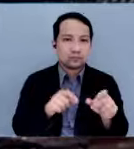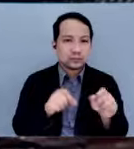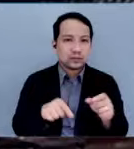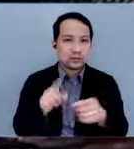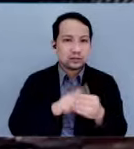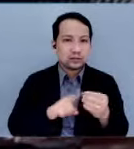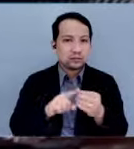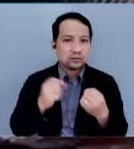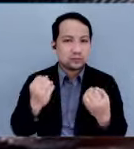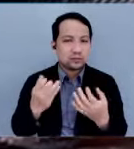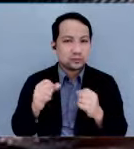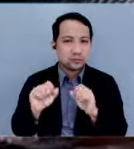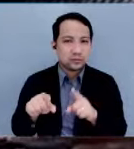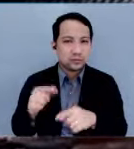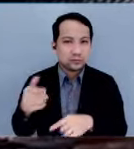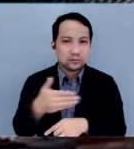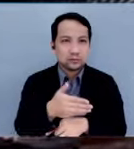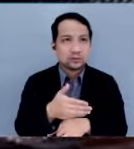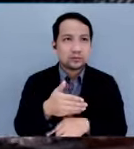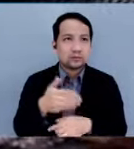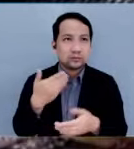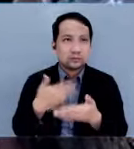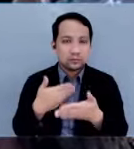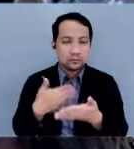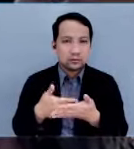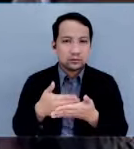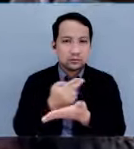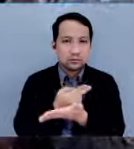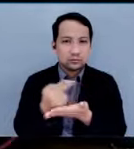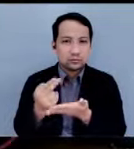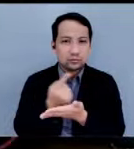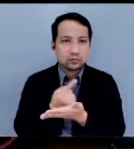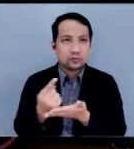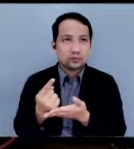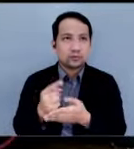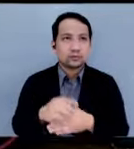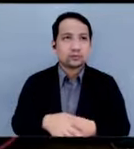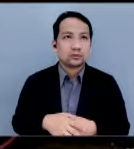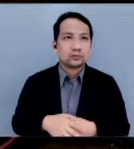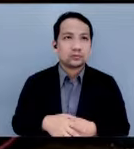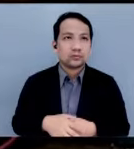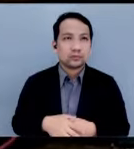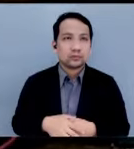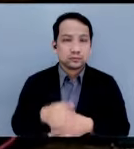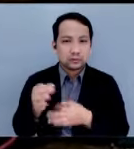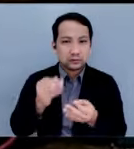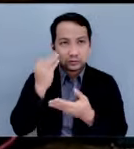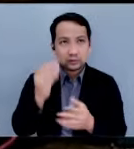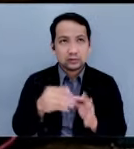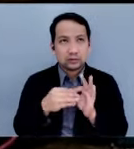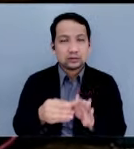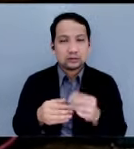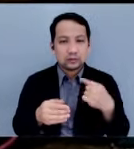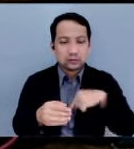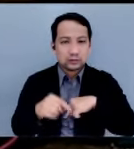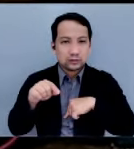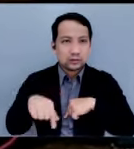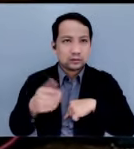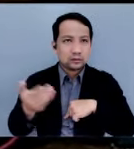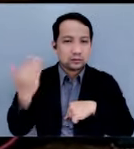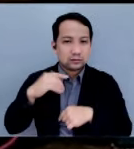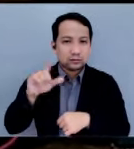rin ang bumibili ng isda ngayon habang papalapit na ang Holy Week. Maui, paliwanag ng ilang mga nagtitinda rito, no, mas mura yung benta